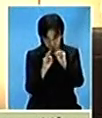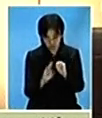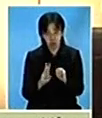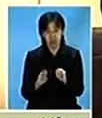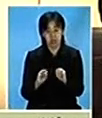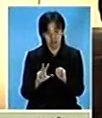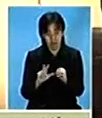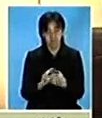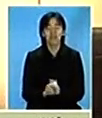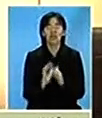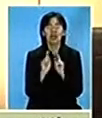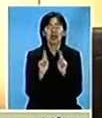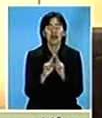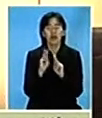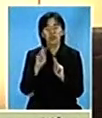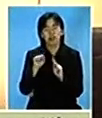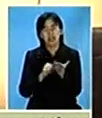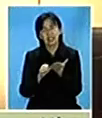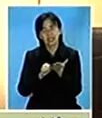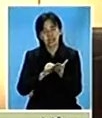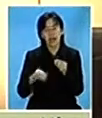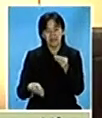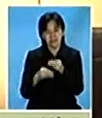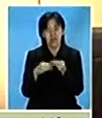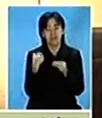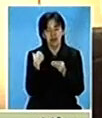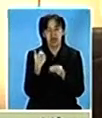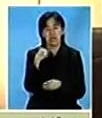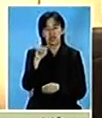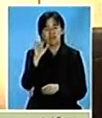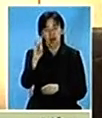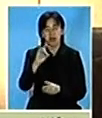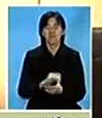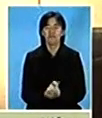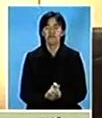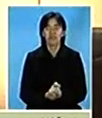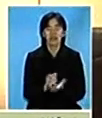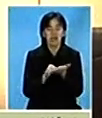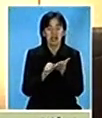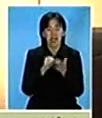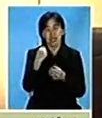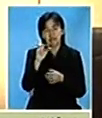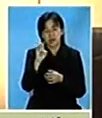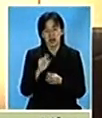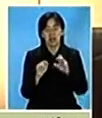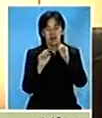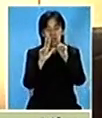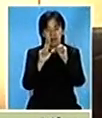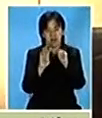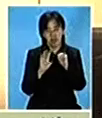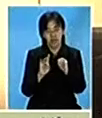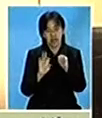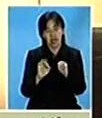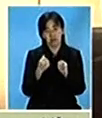คณะกรรมการวิสามัญมีการแก้ไขเพิ่มเติมจำนวน18มาตราคือมาตรา3 4